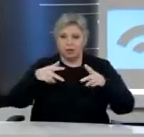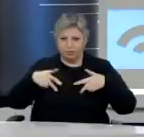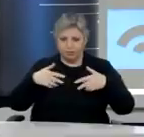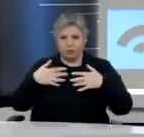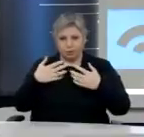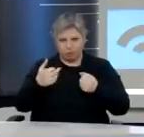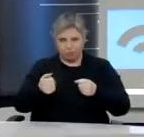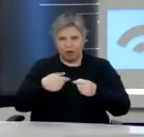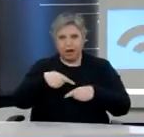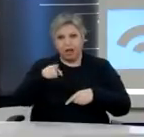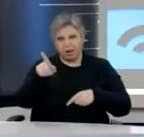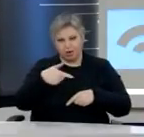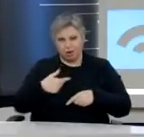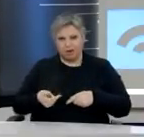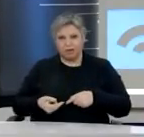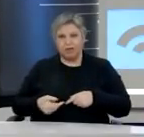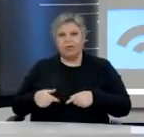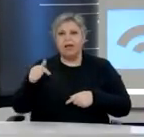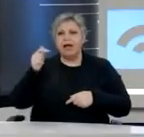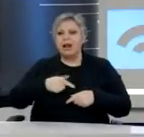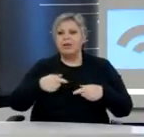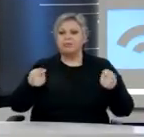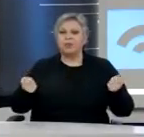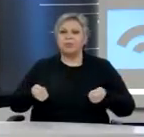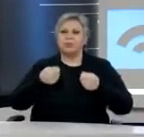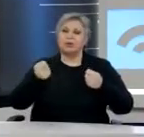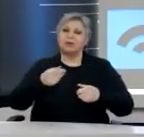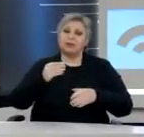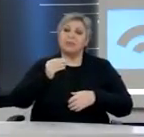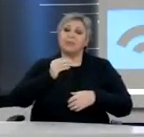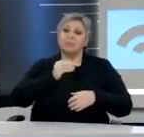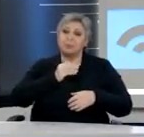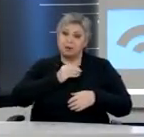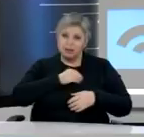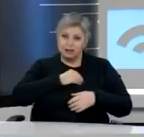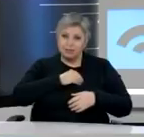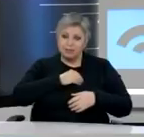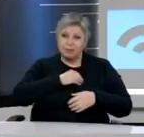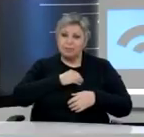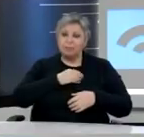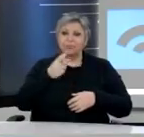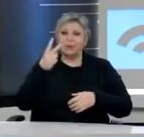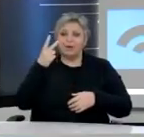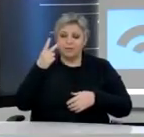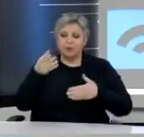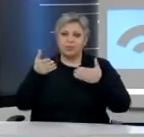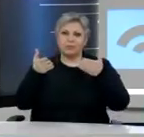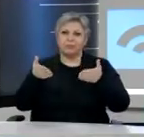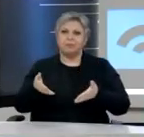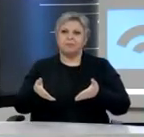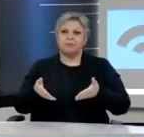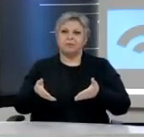Οι πρακτικές λοιπόν αυτές παρακαλώ, είναι εδώ, δυστυχώς. Παρακαλώ. Οι πρακτικές αυτές είναι εδώ. Σε αυτούς